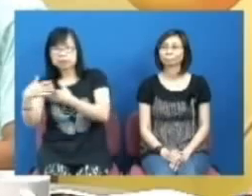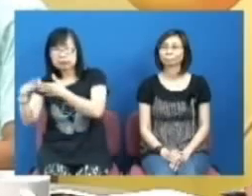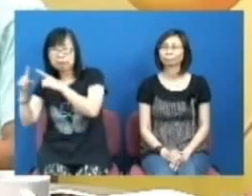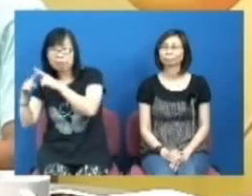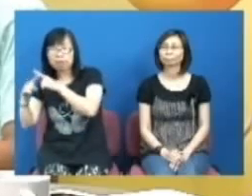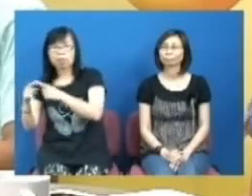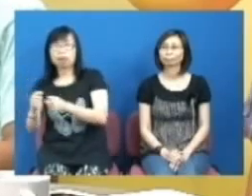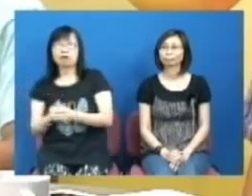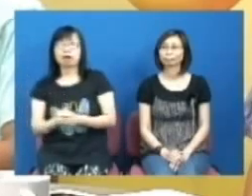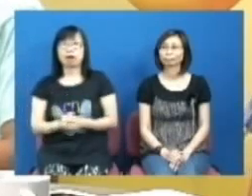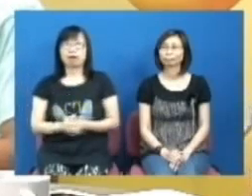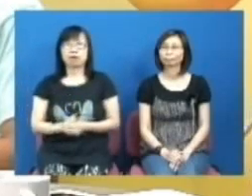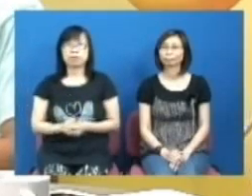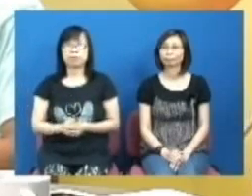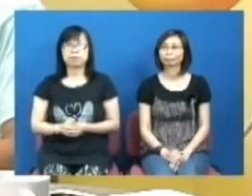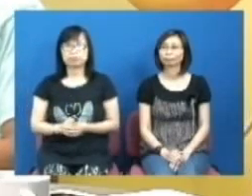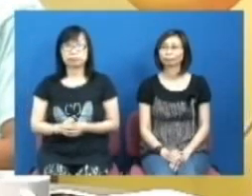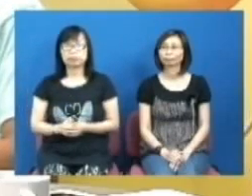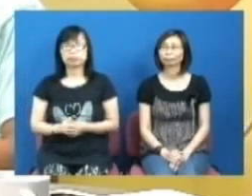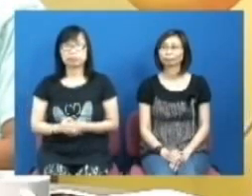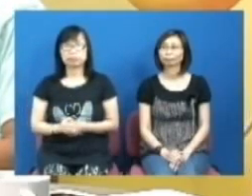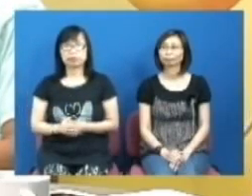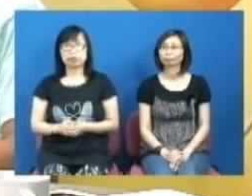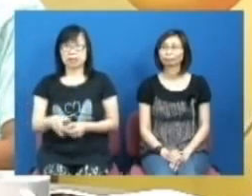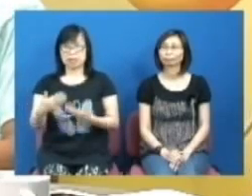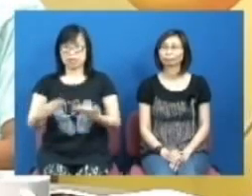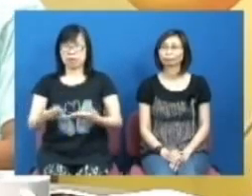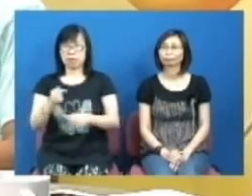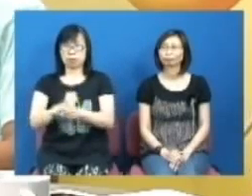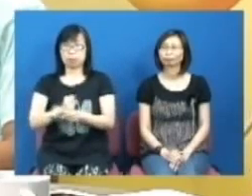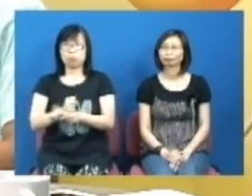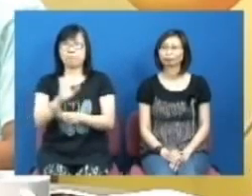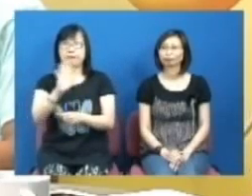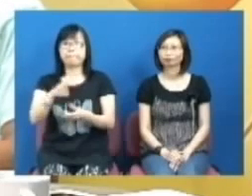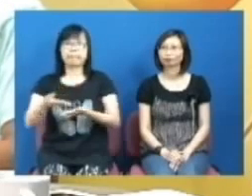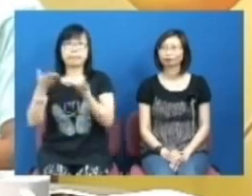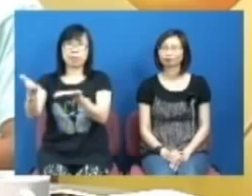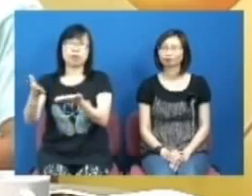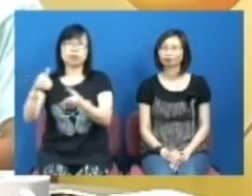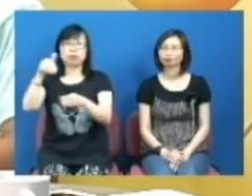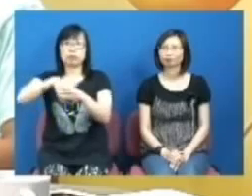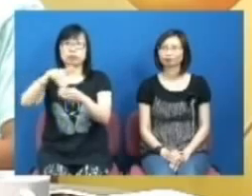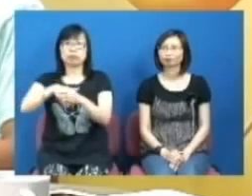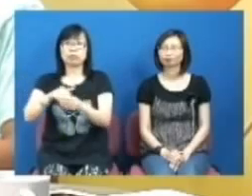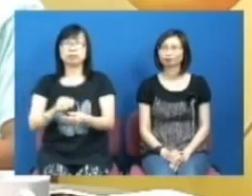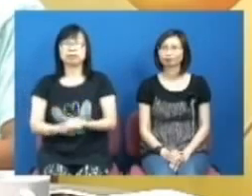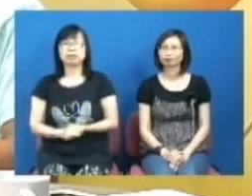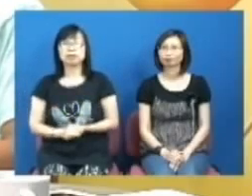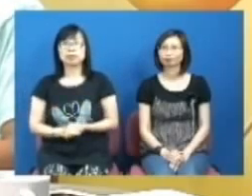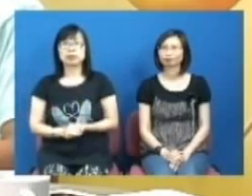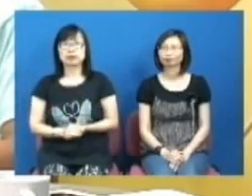相信佢而家都係想啊、做一樣嘢咧，就係唔俾我選啦。咁佢就話不如俾